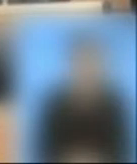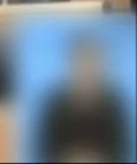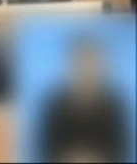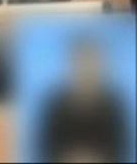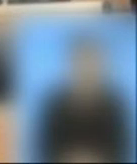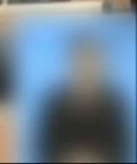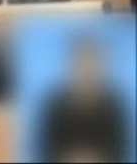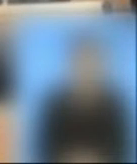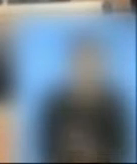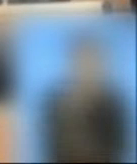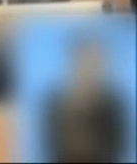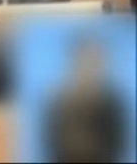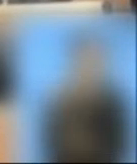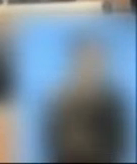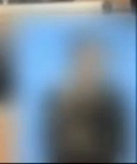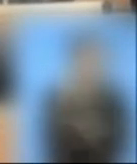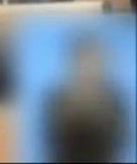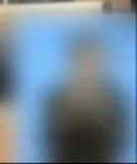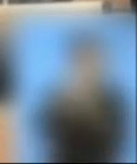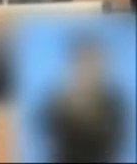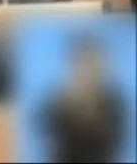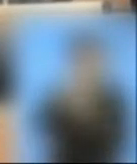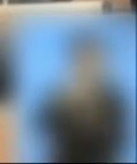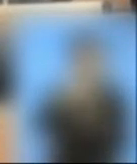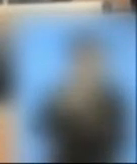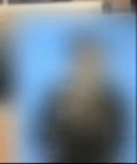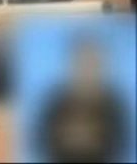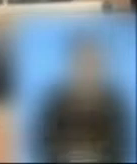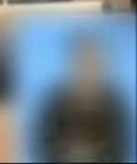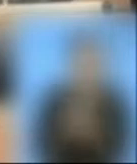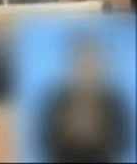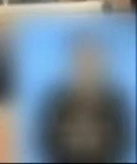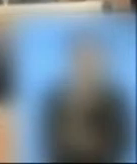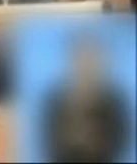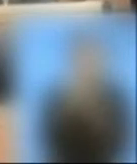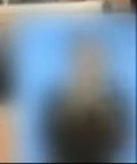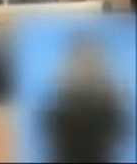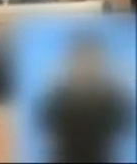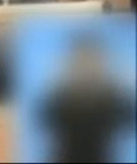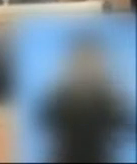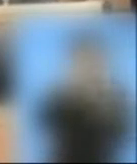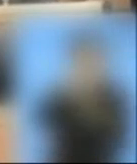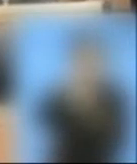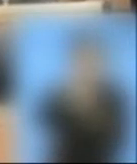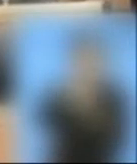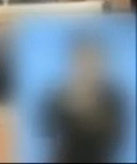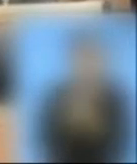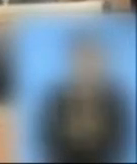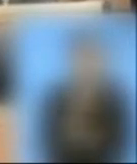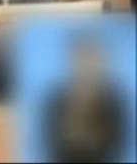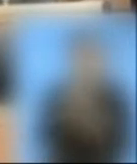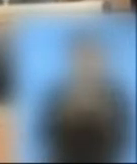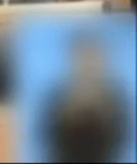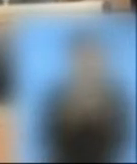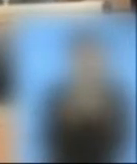ประธานวุฒิสภาเพื่อส่งต่อให้ปปช.และประธานสภาผู้แทนราษฎรเท่านั้นขณะที่ประธานสภาได้วินิจฉัยโดยระบุ